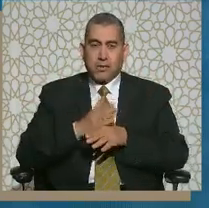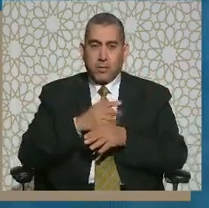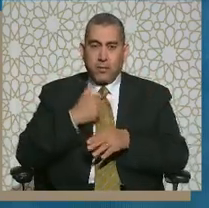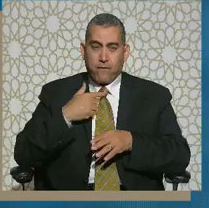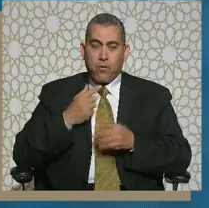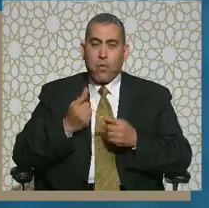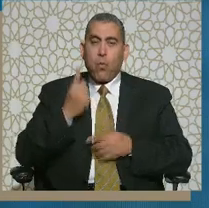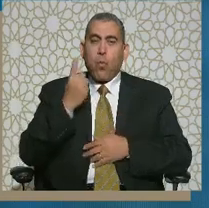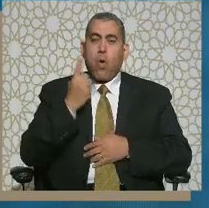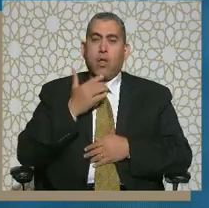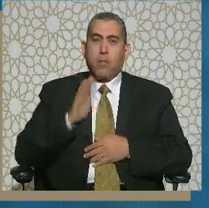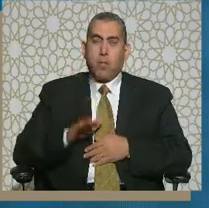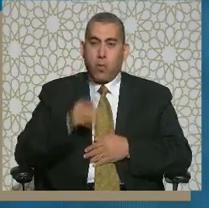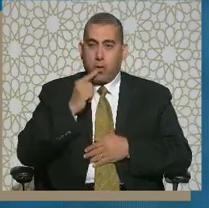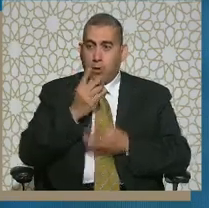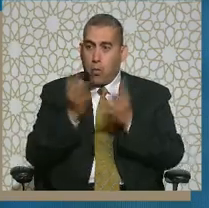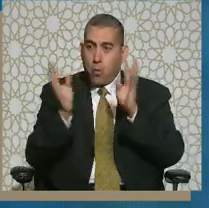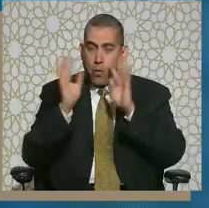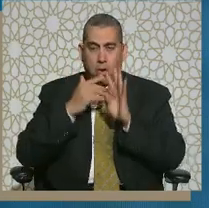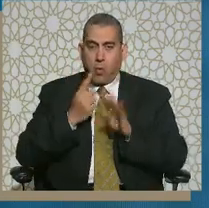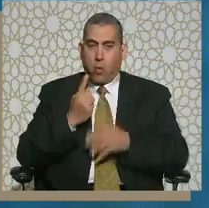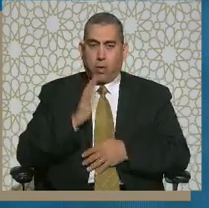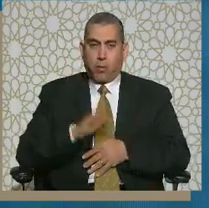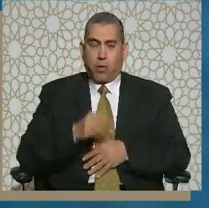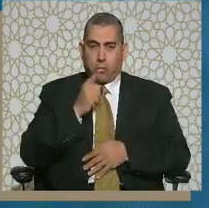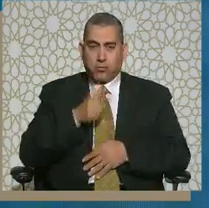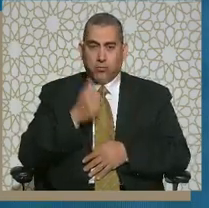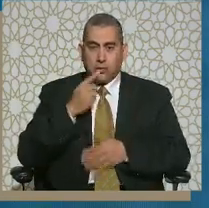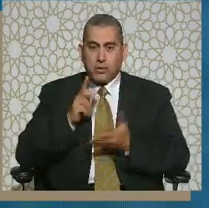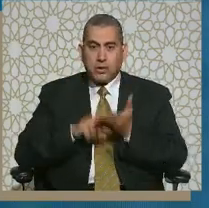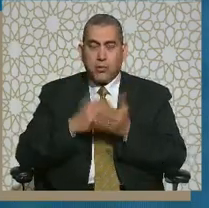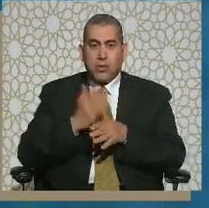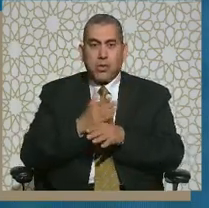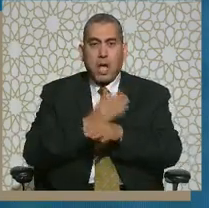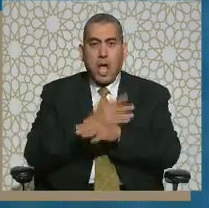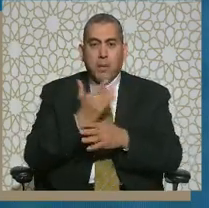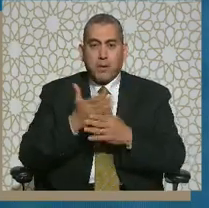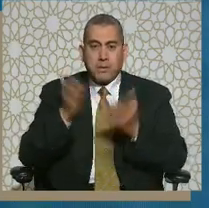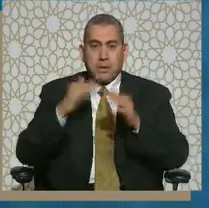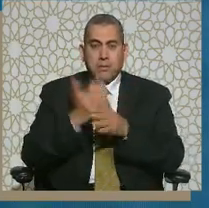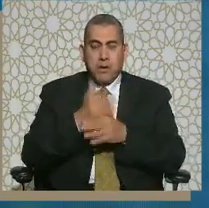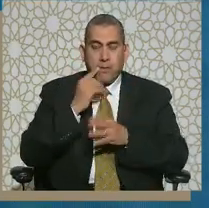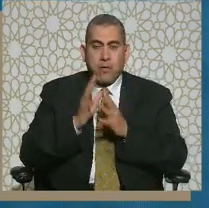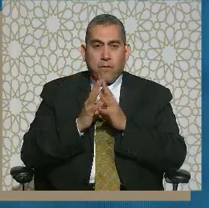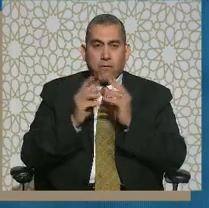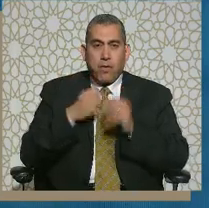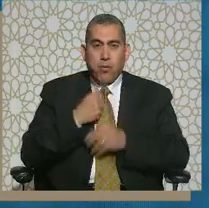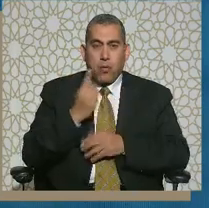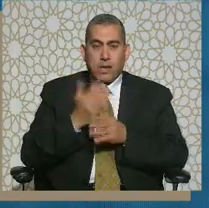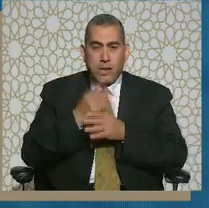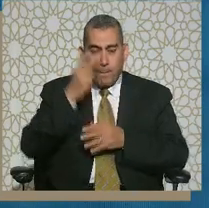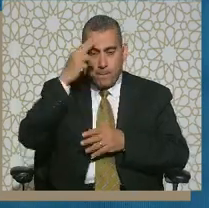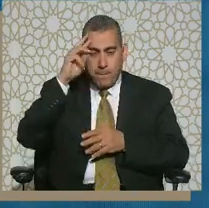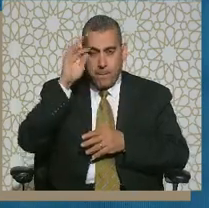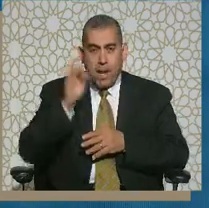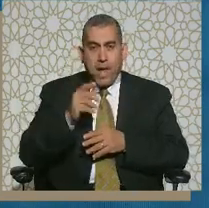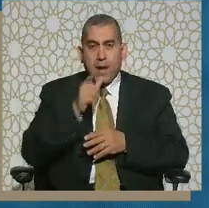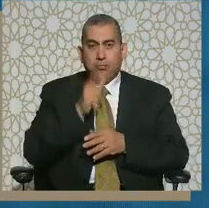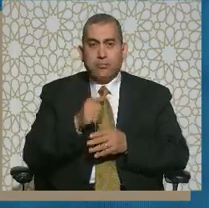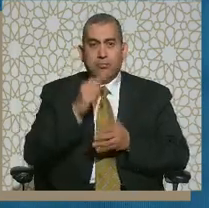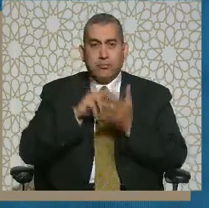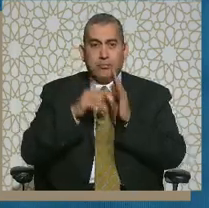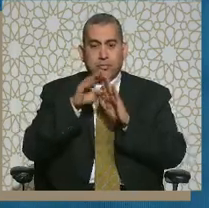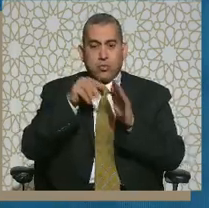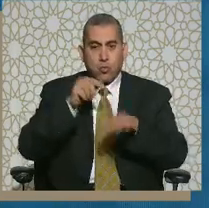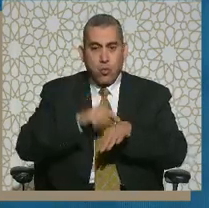بالوحده ايه اللي بيخليه الناس تفضل تتوجع من الفقد شويه معاني احنا لازم نتكلم فيها ان